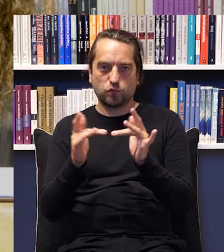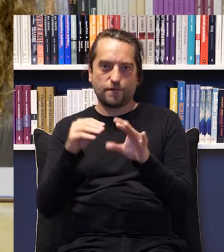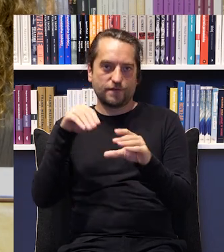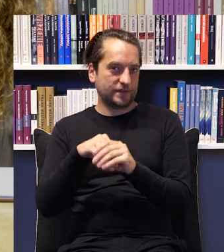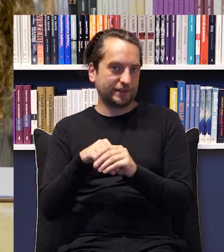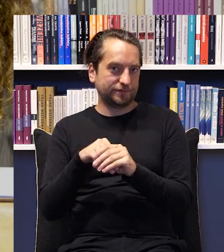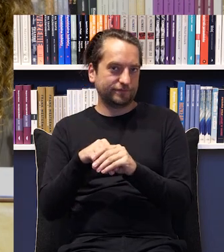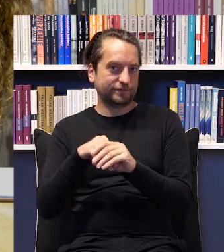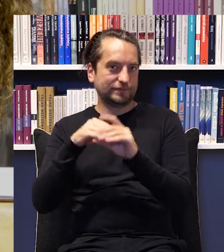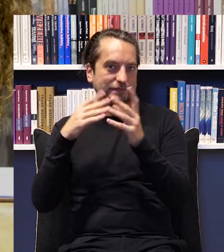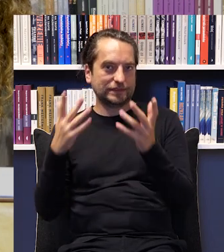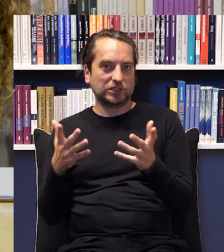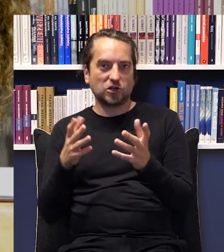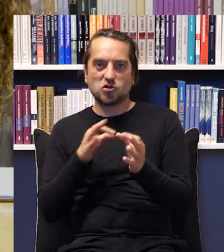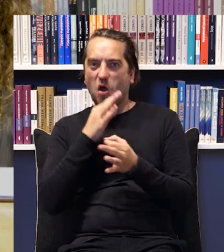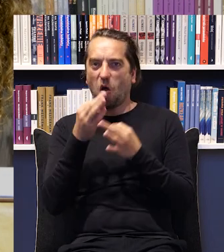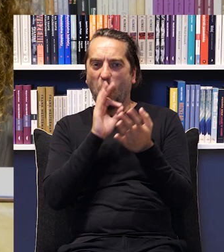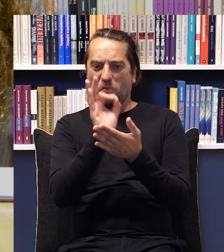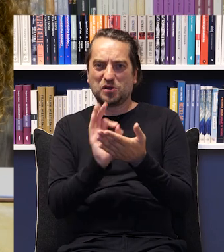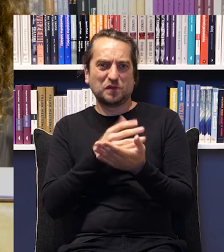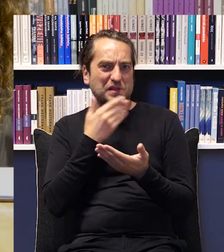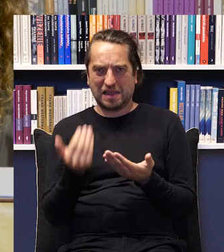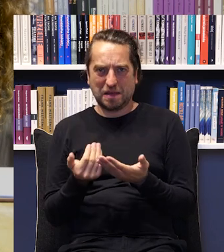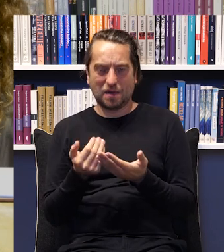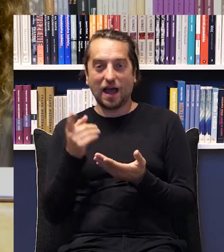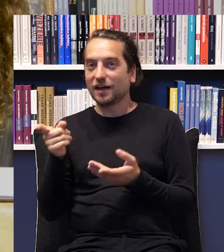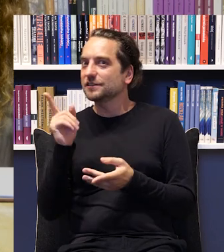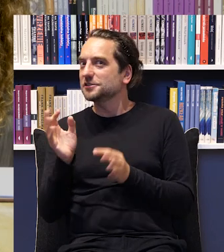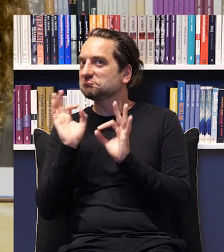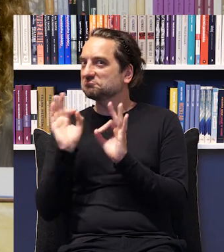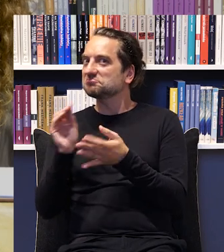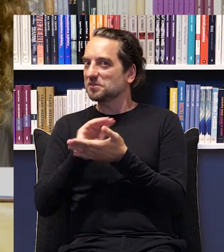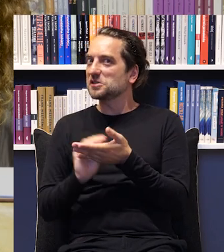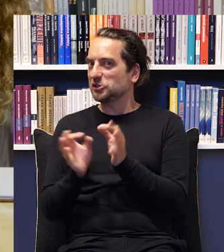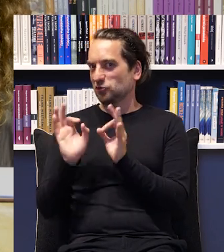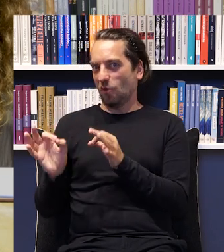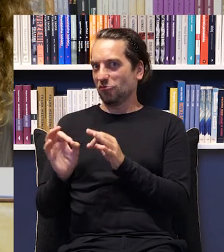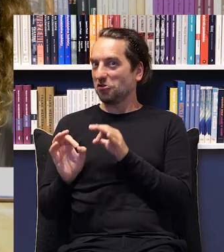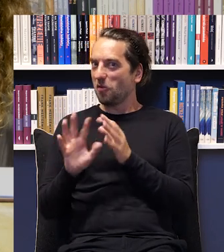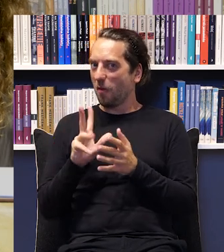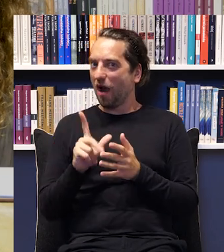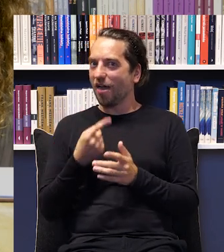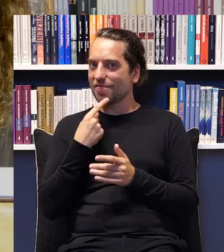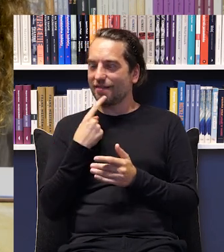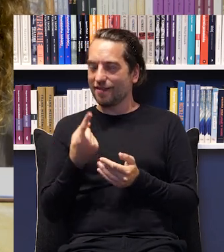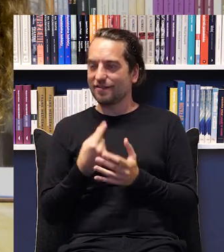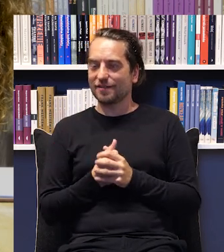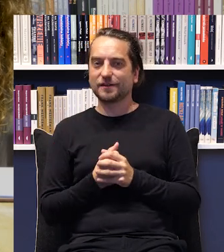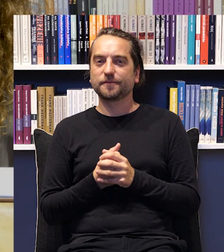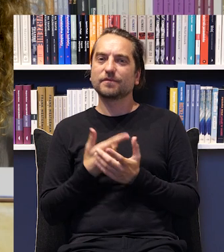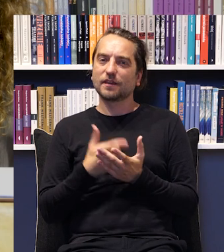takie, ja to słyszałam po prostu strasznie dużo razy i strasznie mnie to wkurza. Jest takie